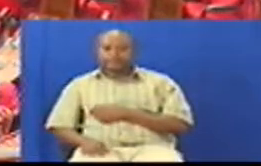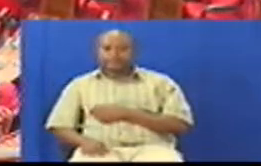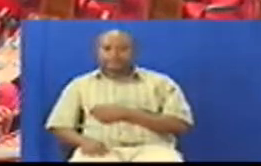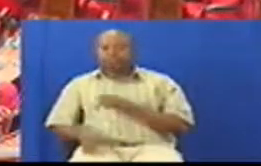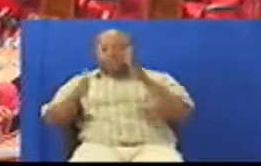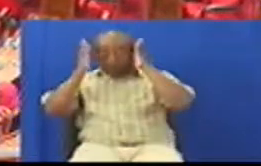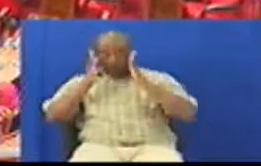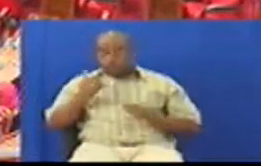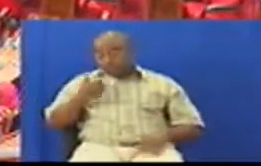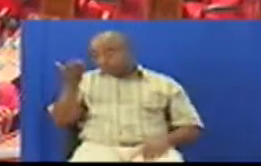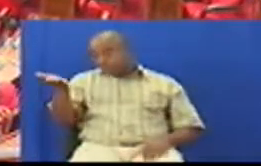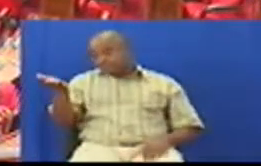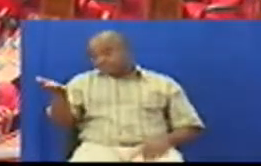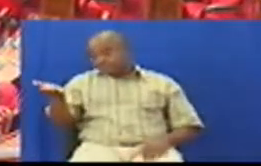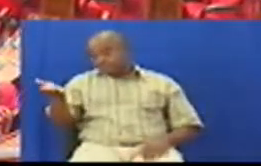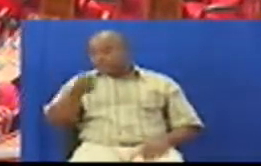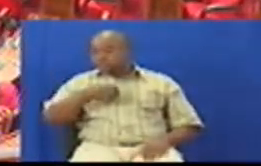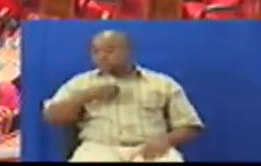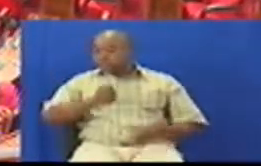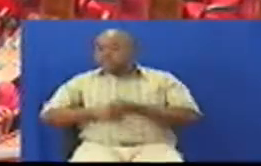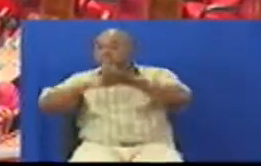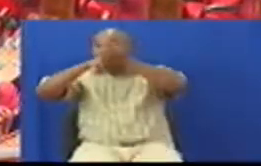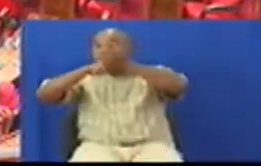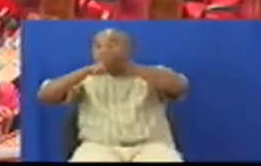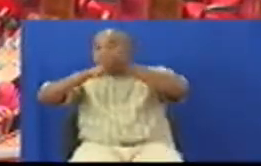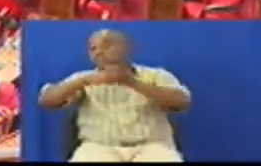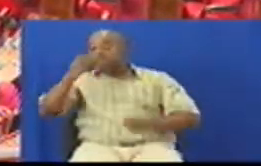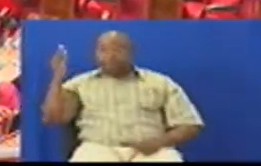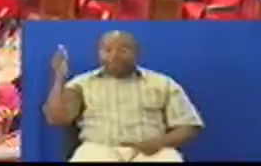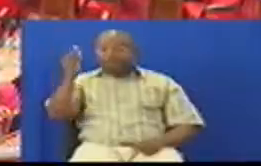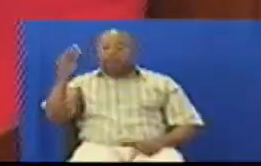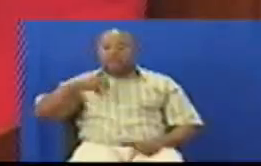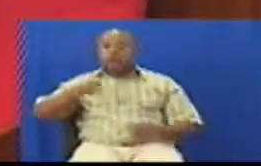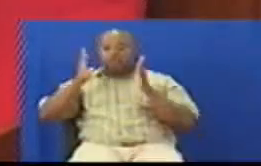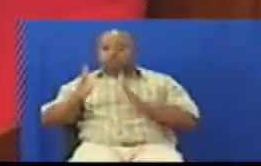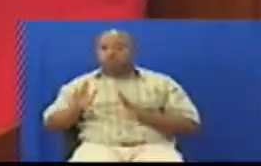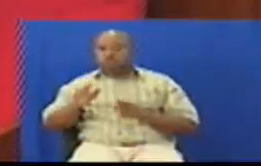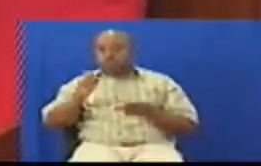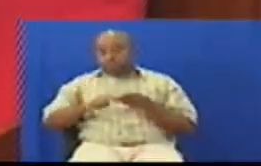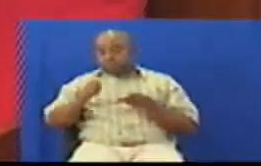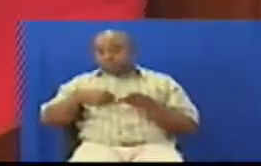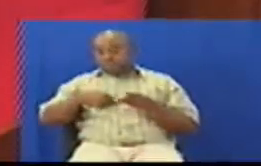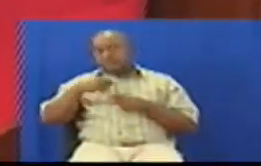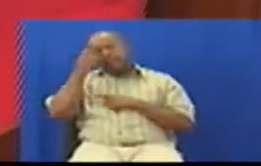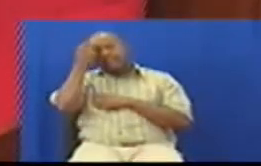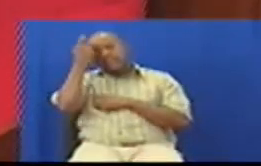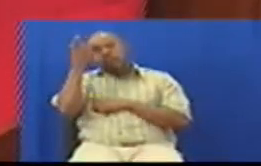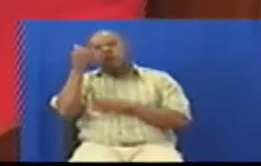Speaker, nianze kwa kuunga mkono hoja na ninatambua kazi nzuri zinazofanywa na ofisi ya Waziri